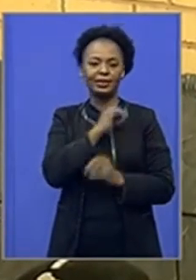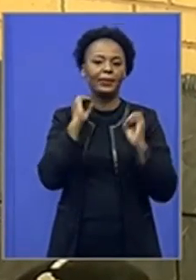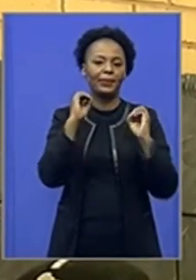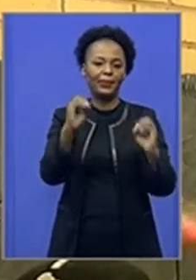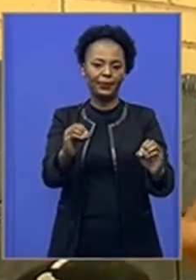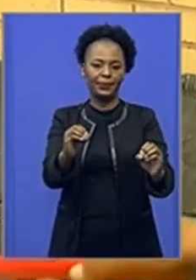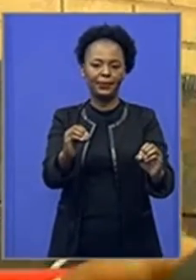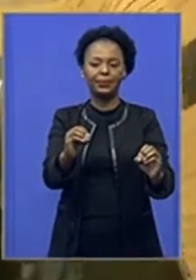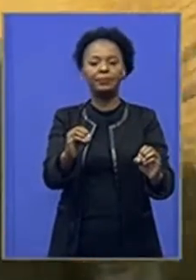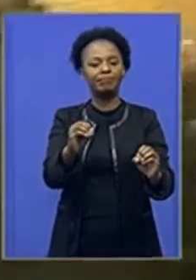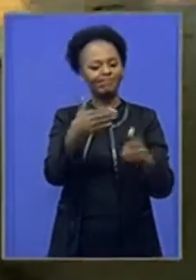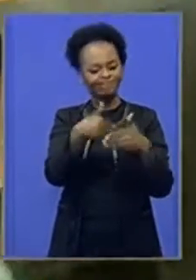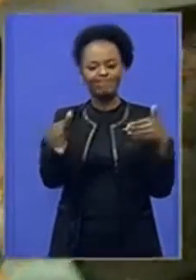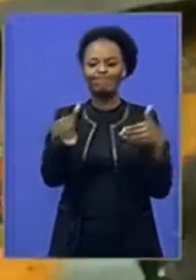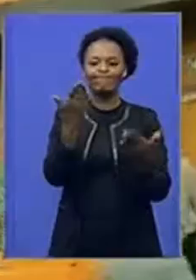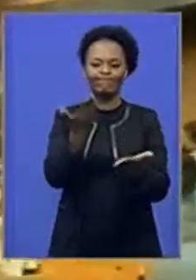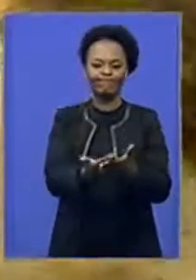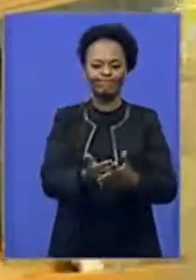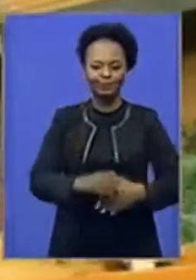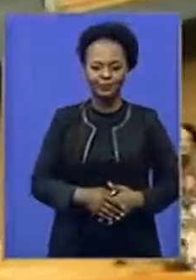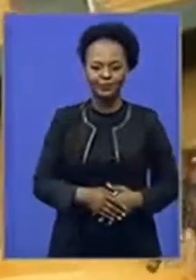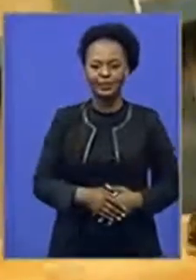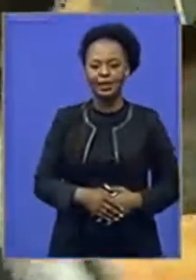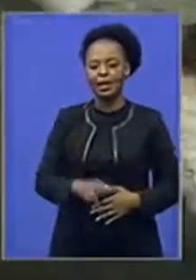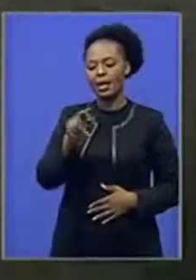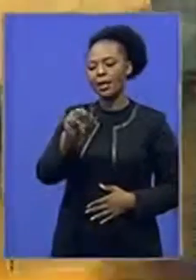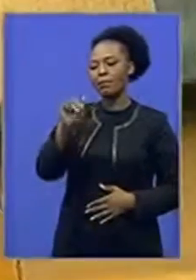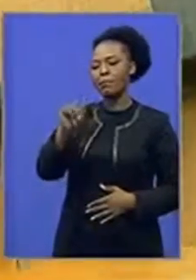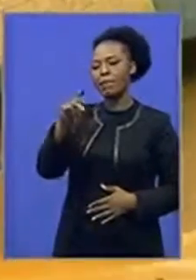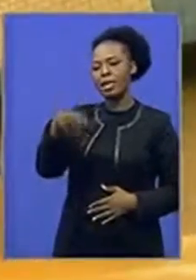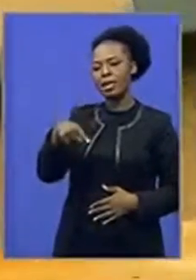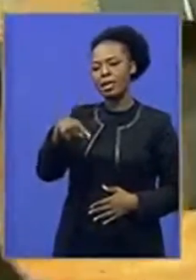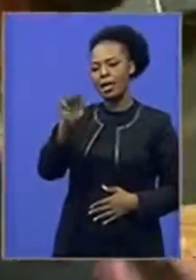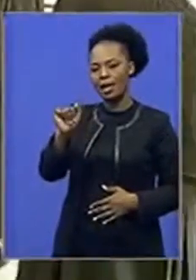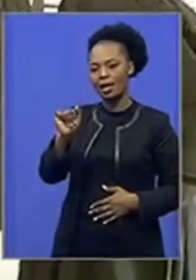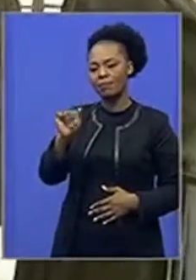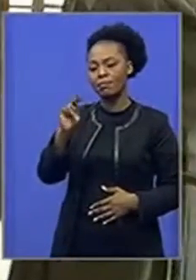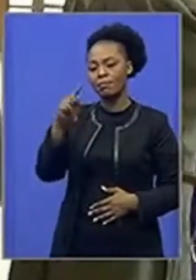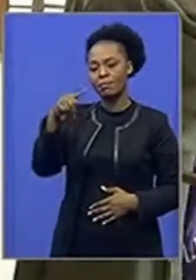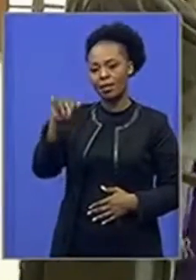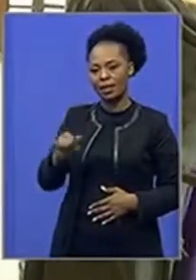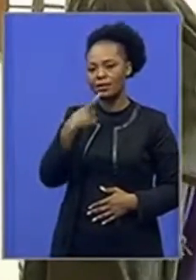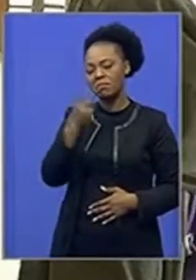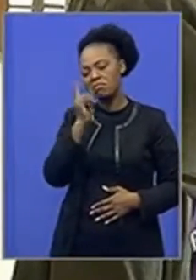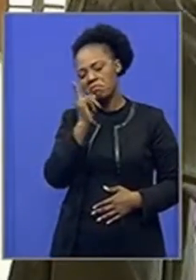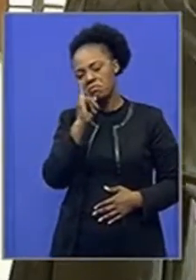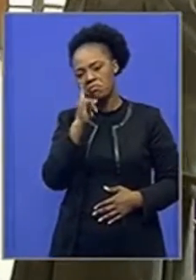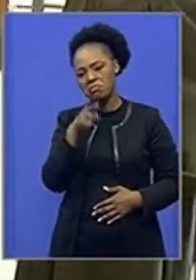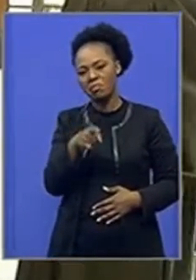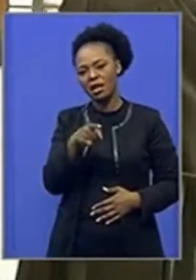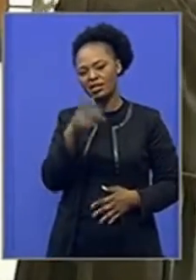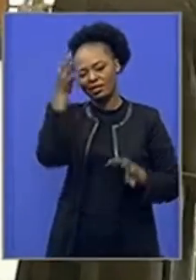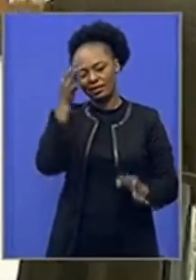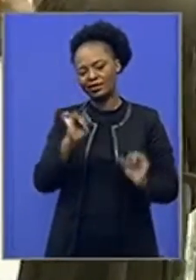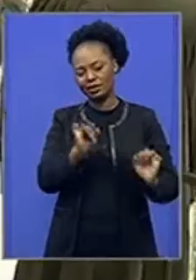are discharged. Botšhotšhisi jwa bosetšhaba NPA bo a re bo tlile go lebelela katlholo eno pele ba ka tsaya dikgato. At